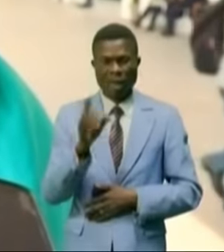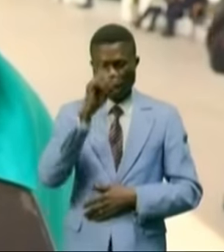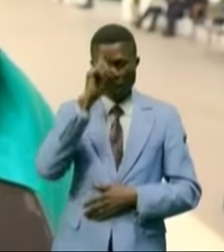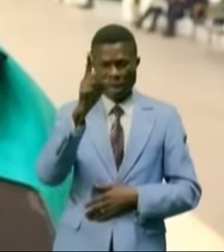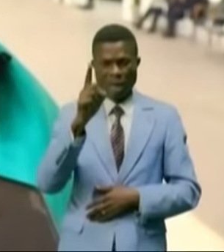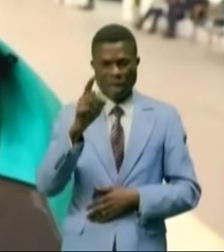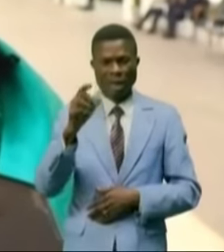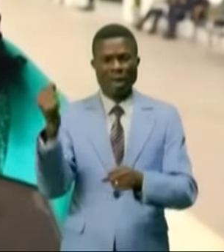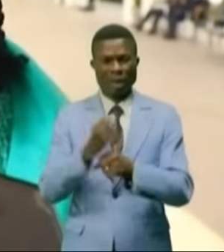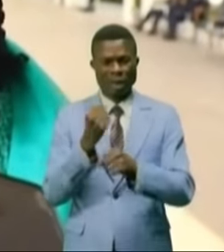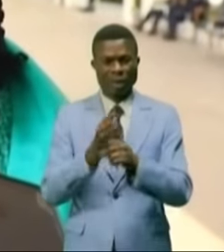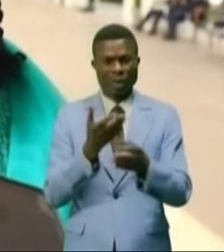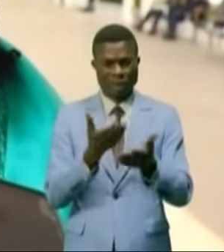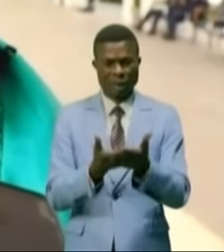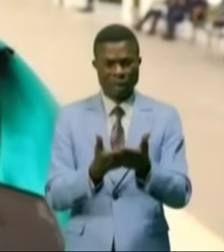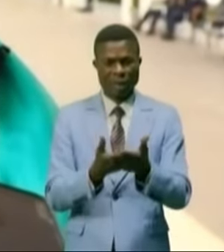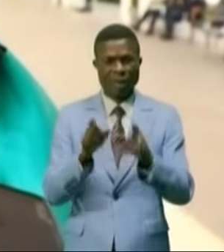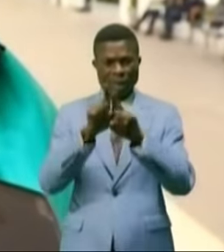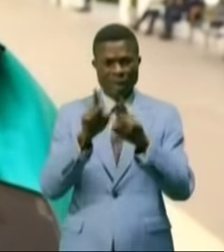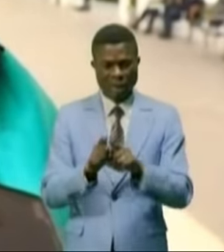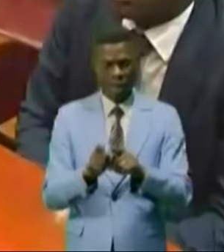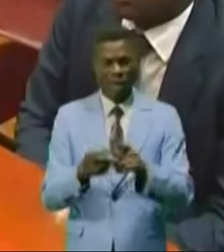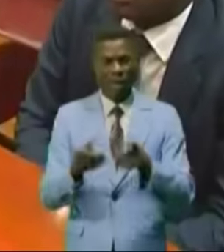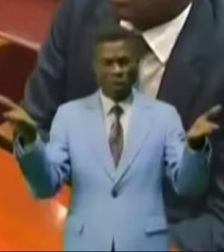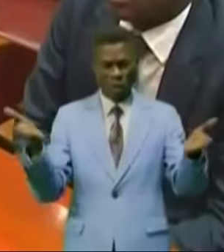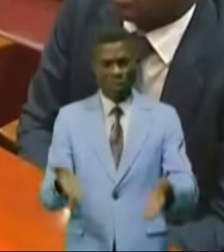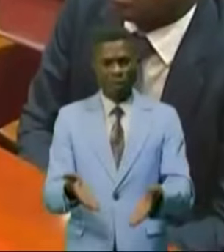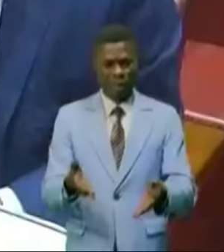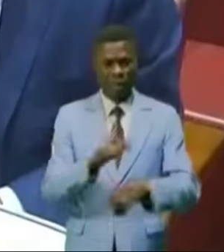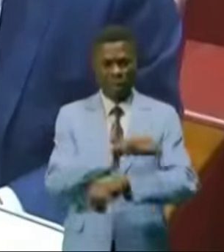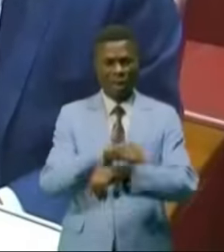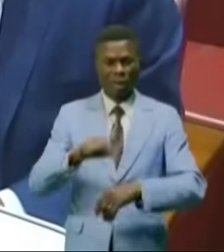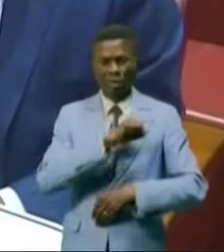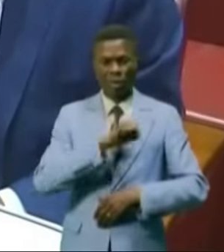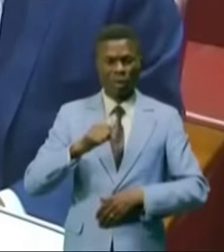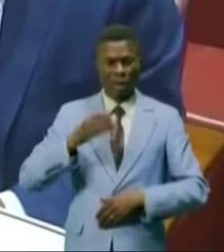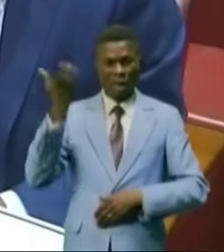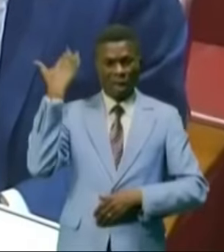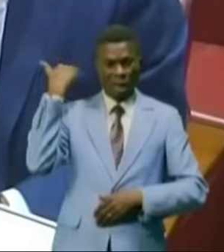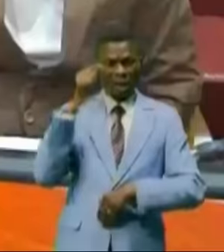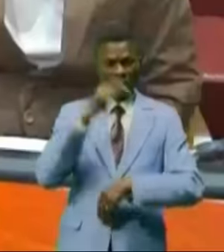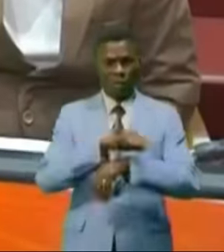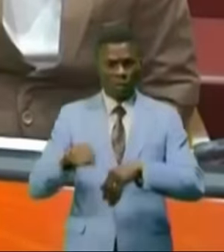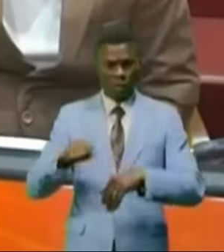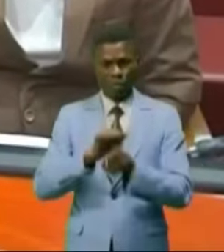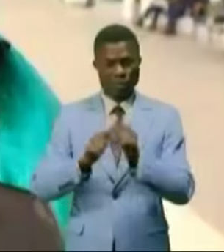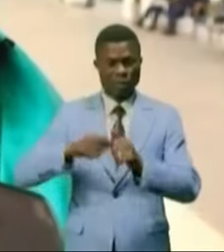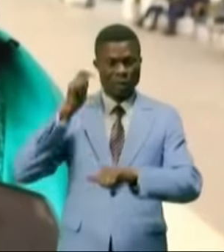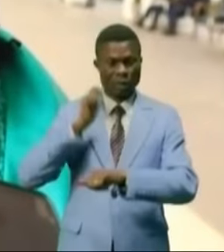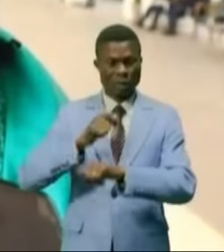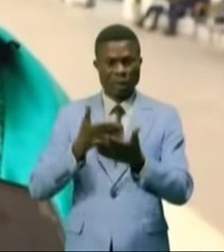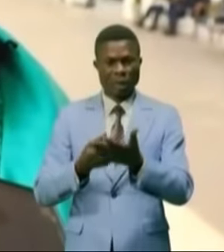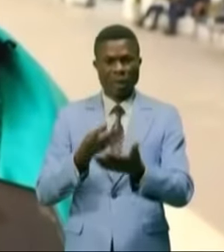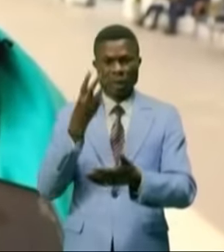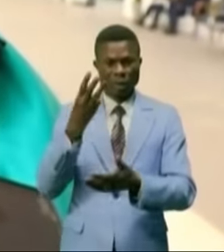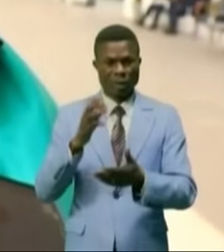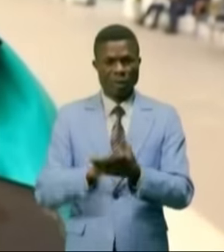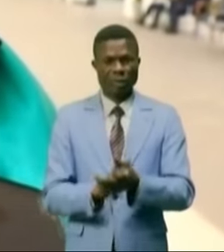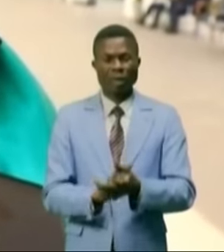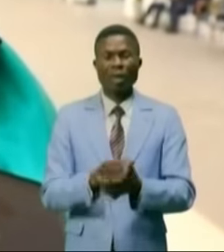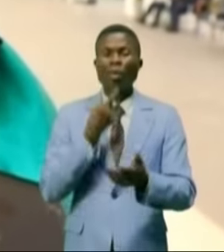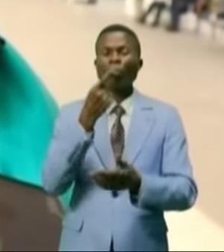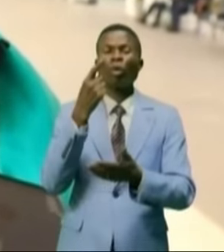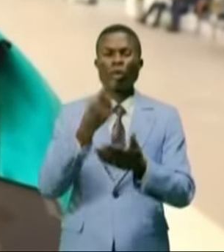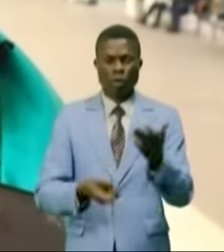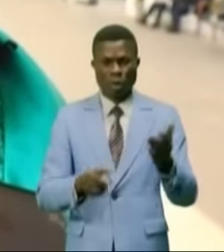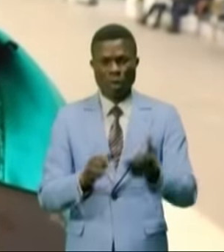intellectuelle, professionnelle, puisse aussi se retrouver. Le bureau précédent constitue un cas de jurisprudence. La lecture que je me fais de